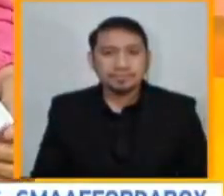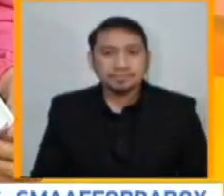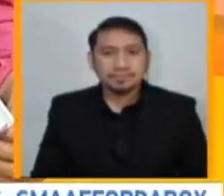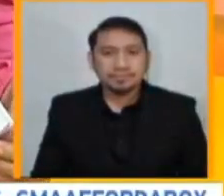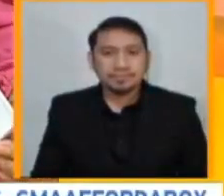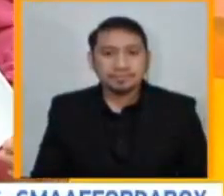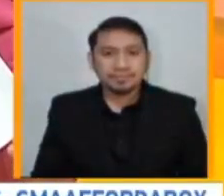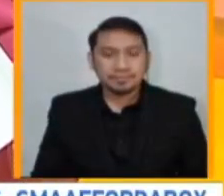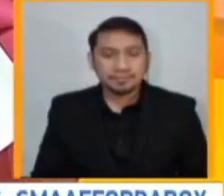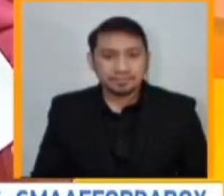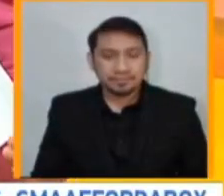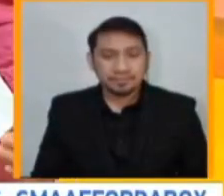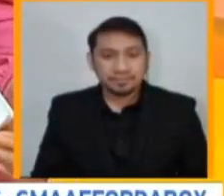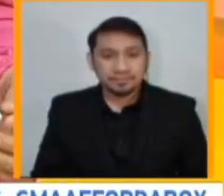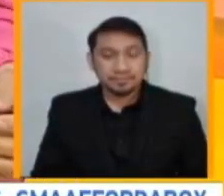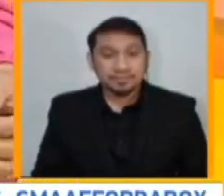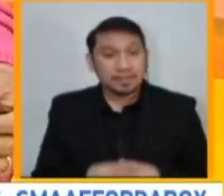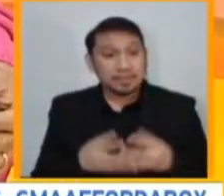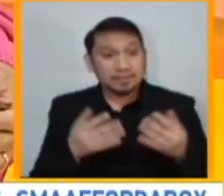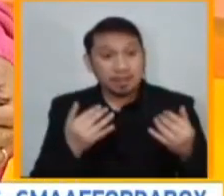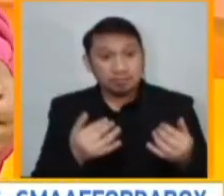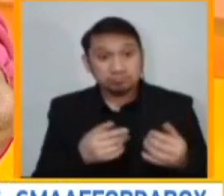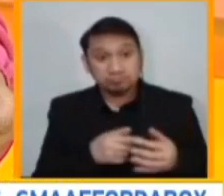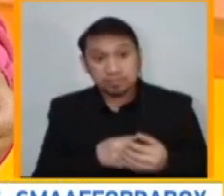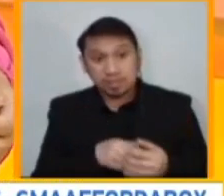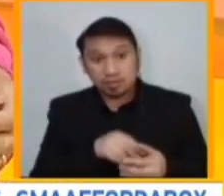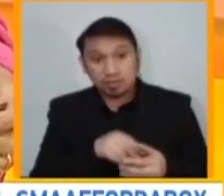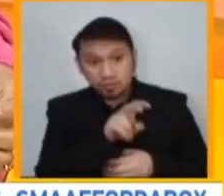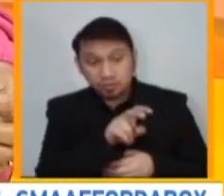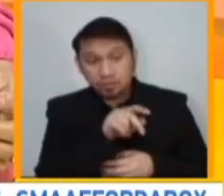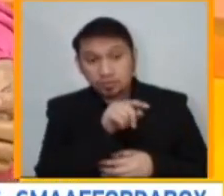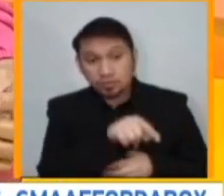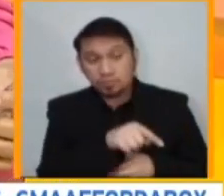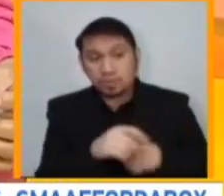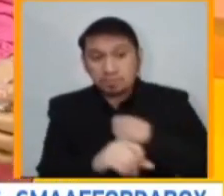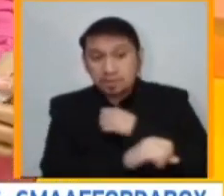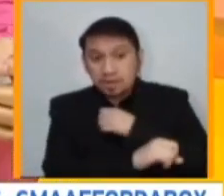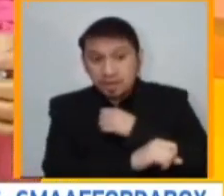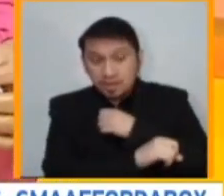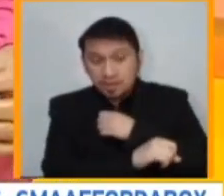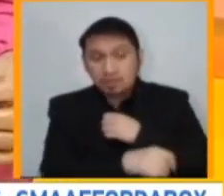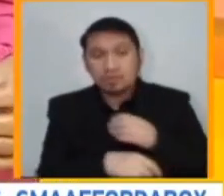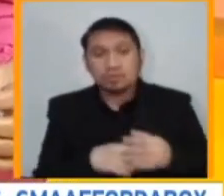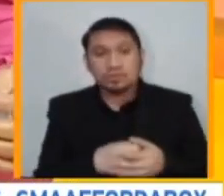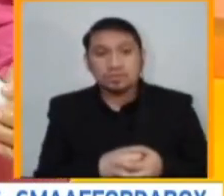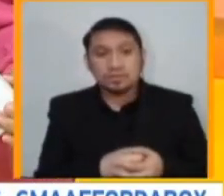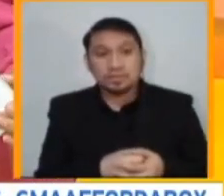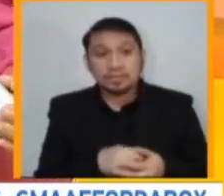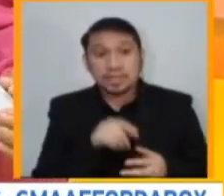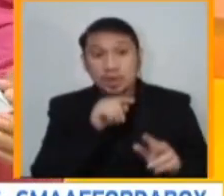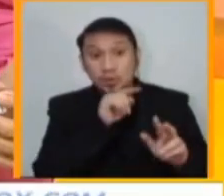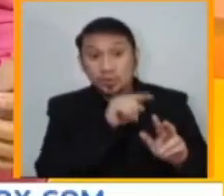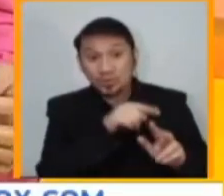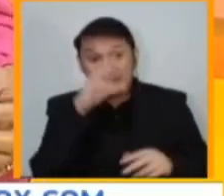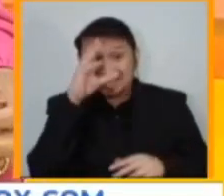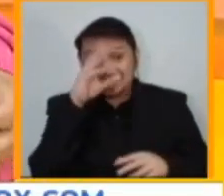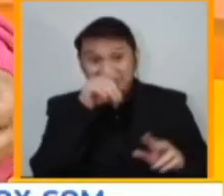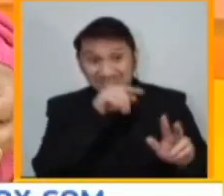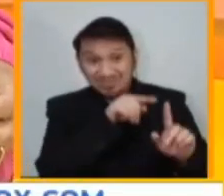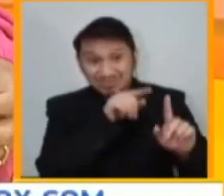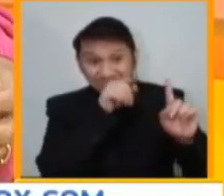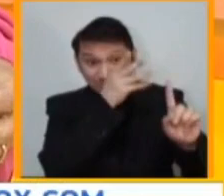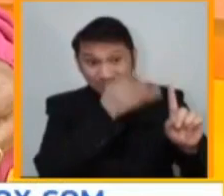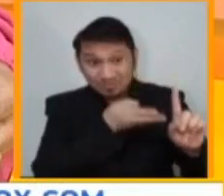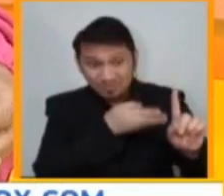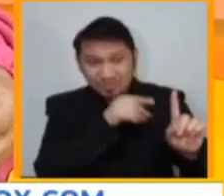Naaktuhan ang panloloob sa isang ginagawang parking lot sa Malabon City ang suspect pangatlong beses ng makukulong dahil sa kasong pagnanakaw. May